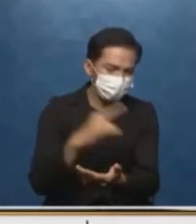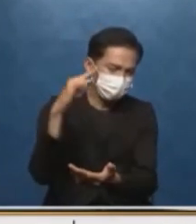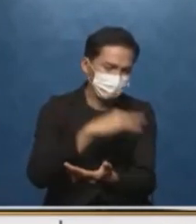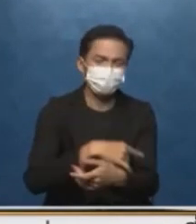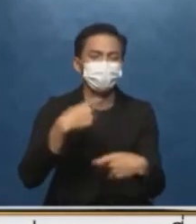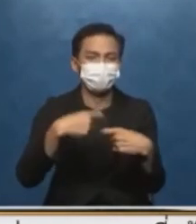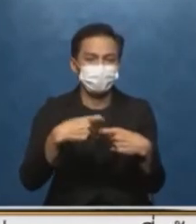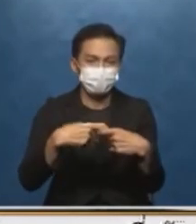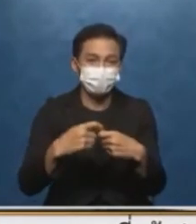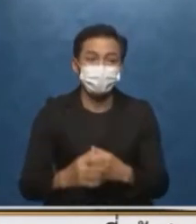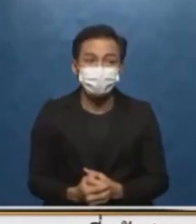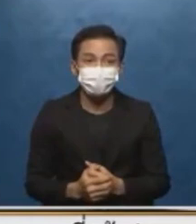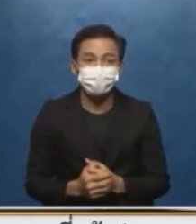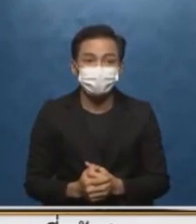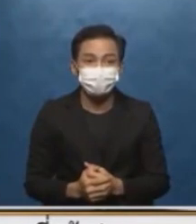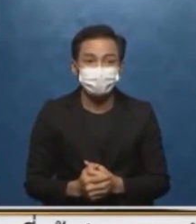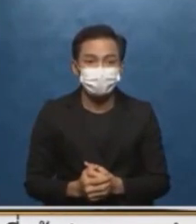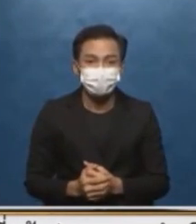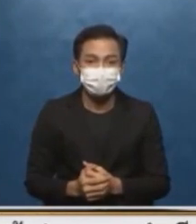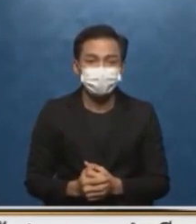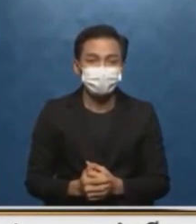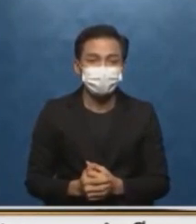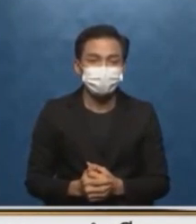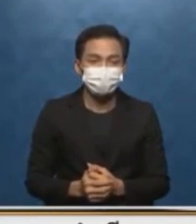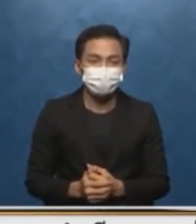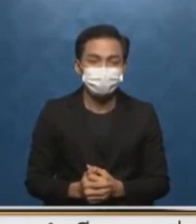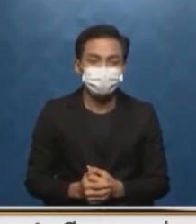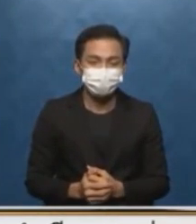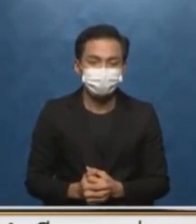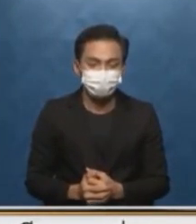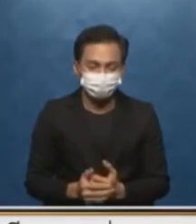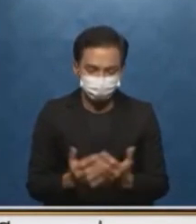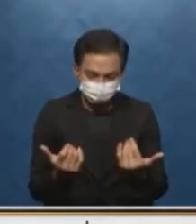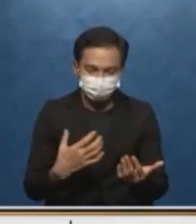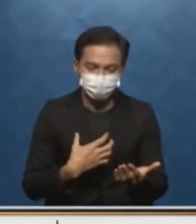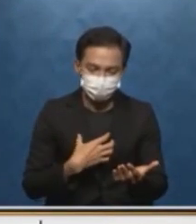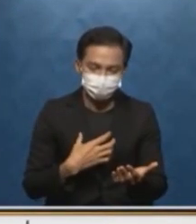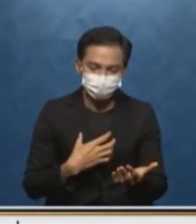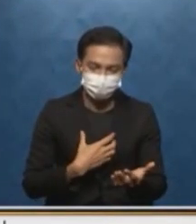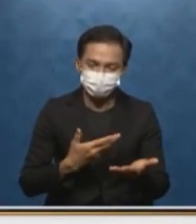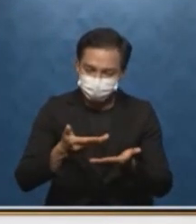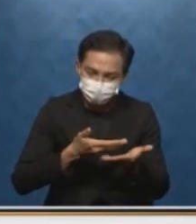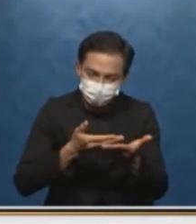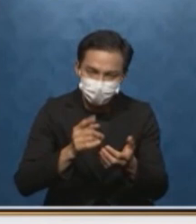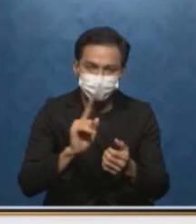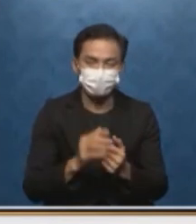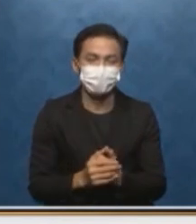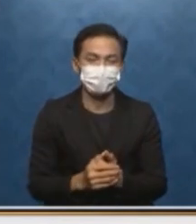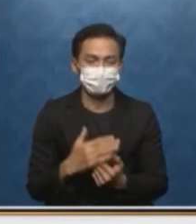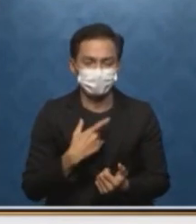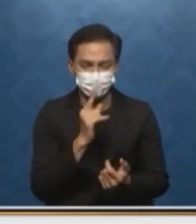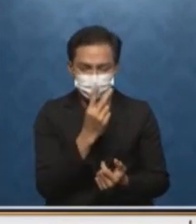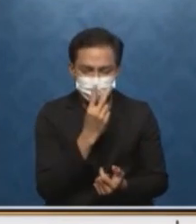ได้สิ่งที่ดิฉันอยากสะท้อนนะคะท่านประธานคือแม้เราจะต้องเฝ้าดูตัวเล